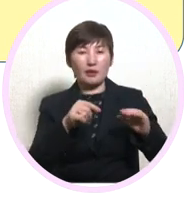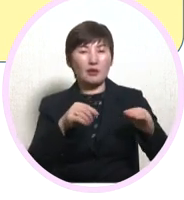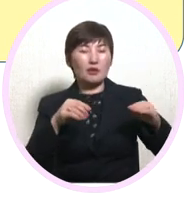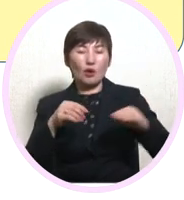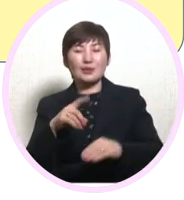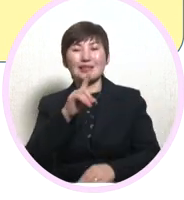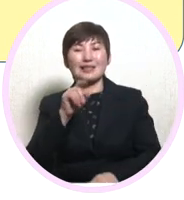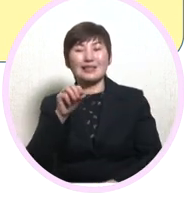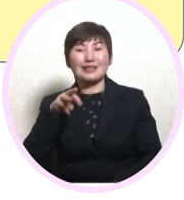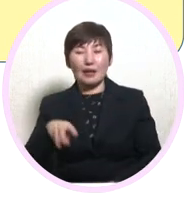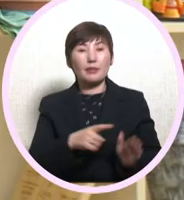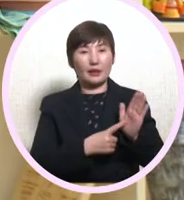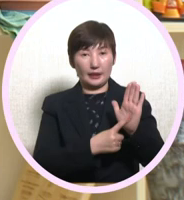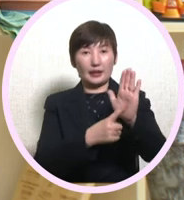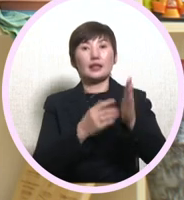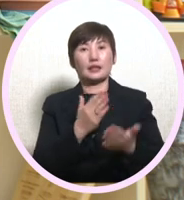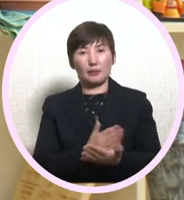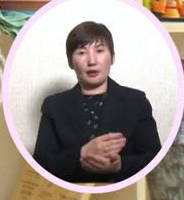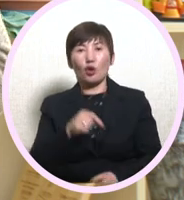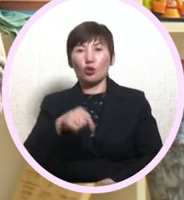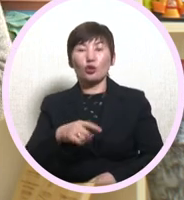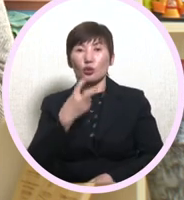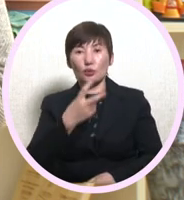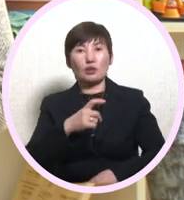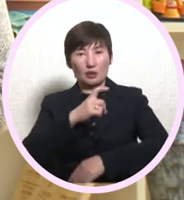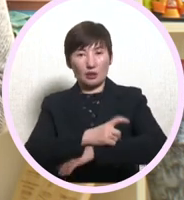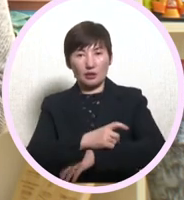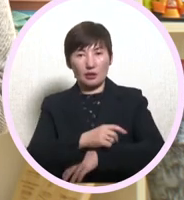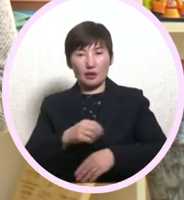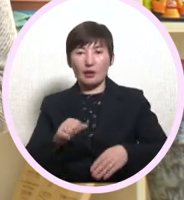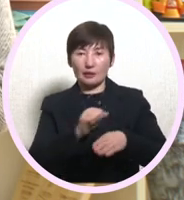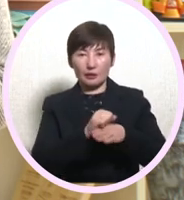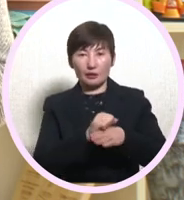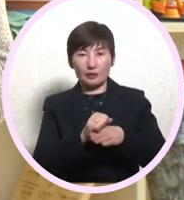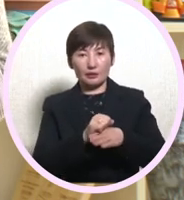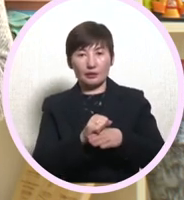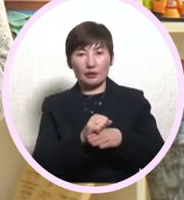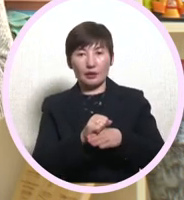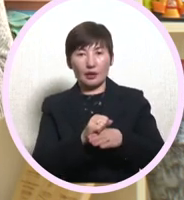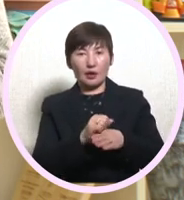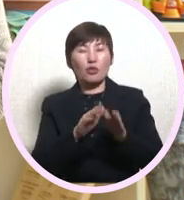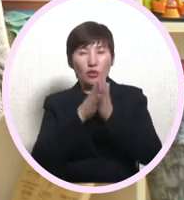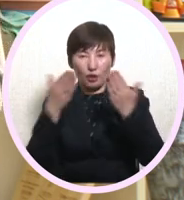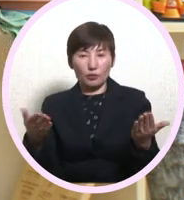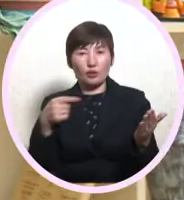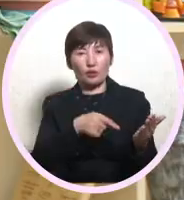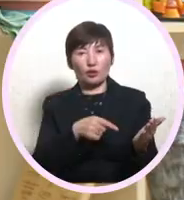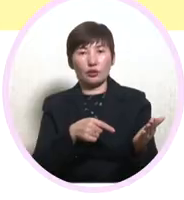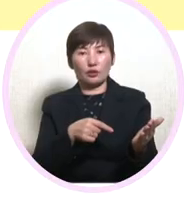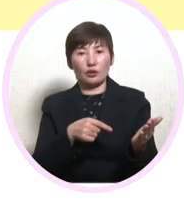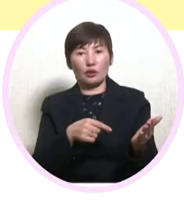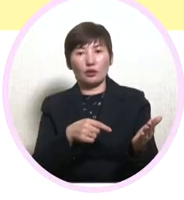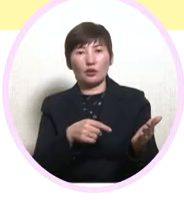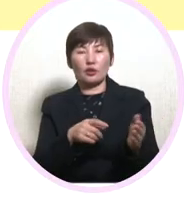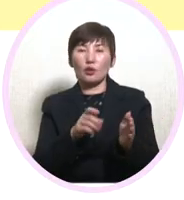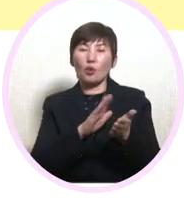замыг илэрхийлдэг юм байна. За өнөөдөр үзсэн хичээлээ баттгаад математикийн 9-р ангийн сурагчгээс за